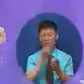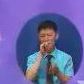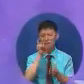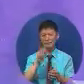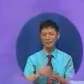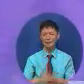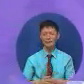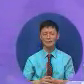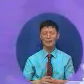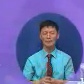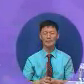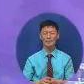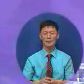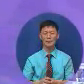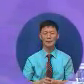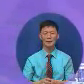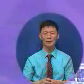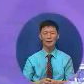있죠.